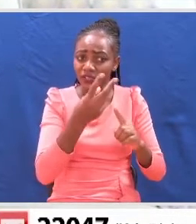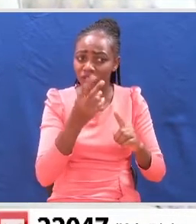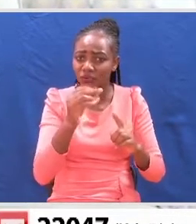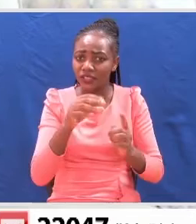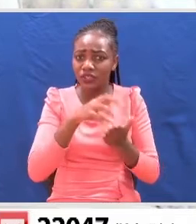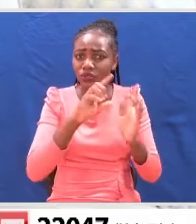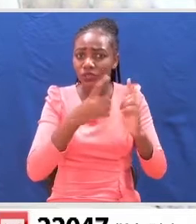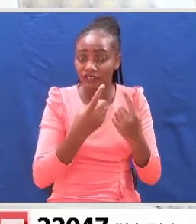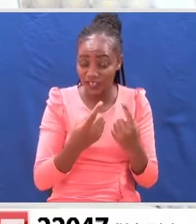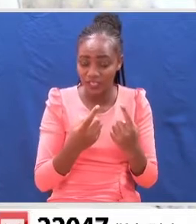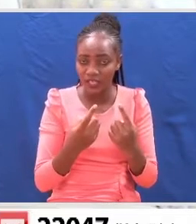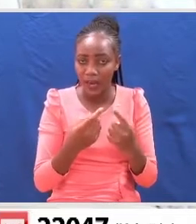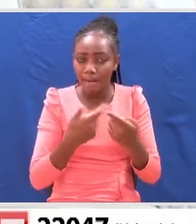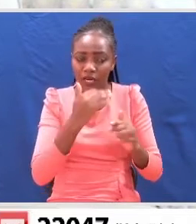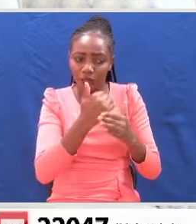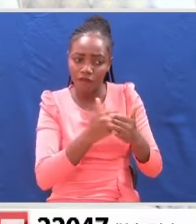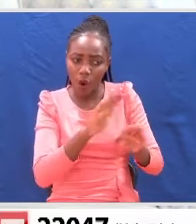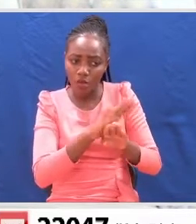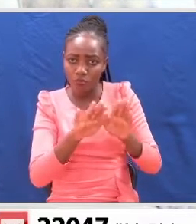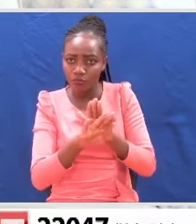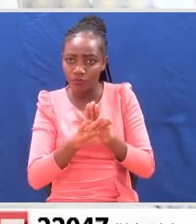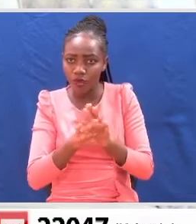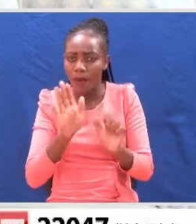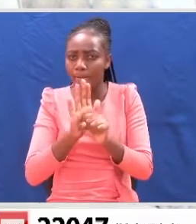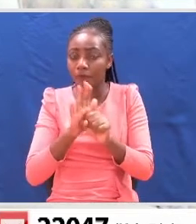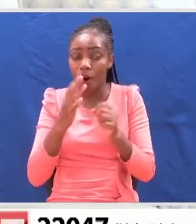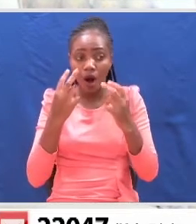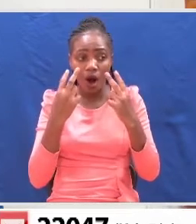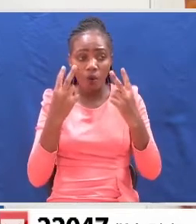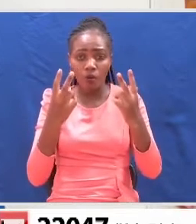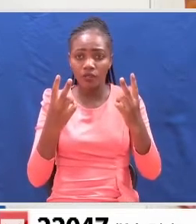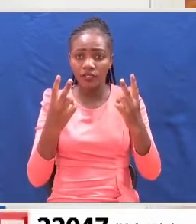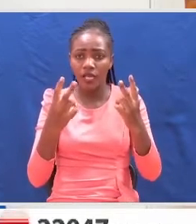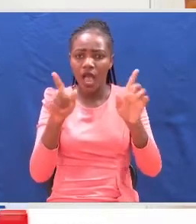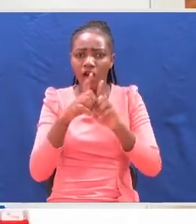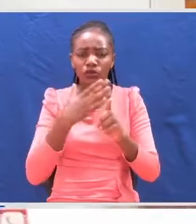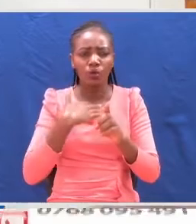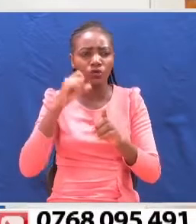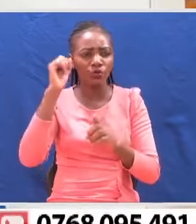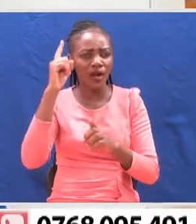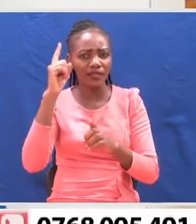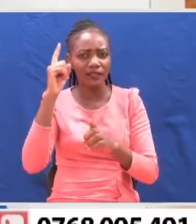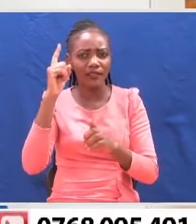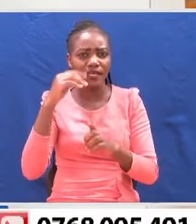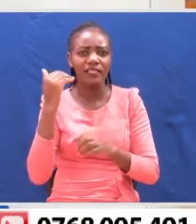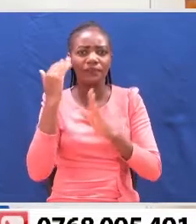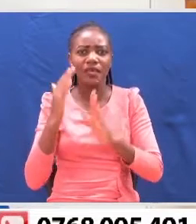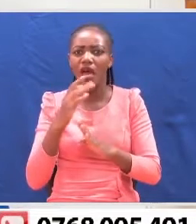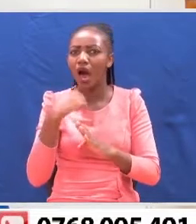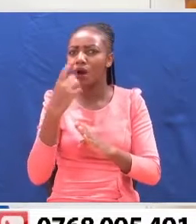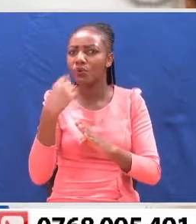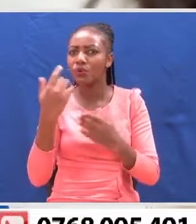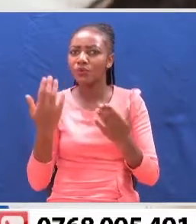tofauti. Lakini kabla hatujafika hapo, maanake wengi wanatazama na wangependa kufahamu, kwanza Speaker Lusaka ni nani?